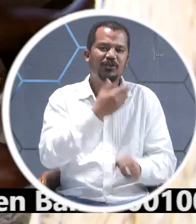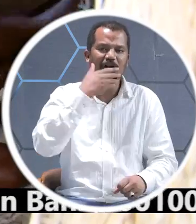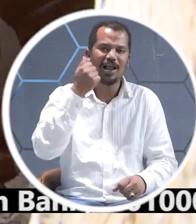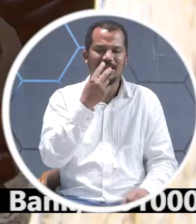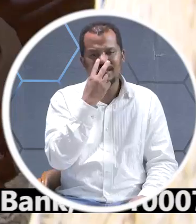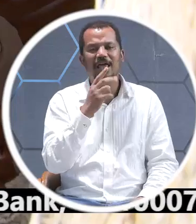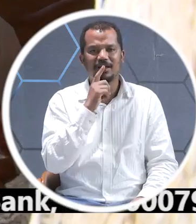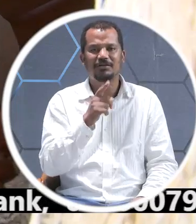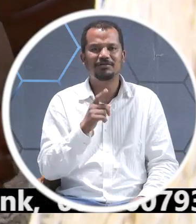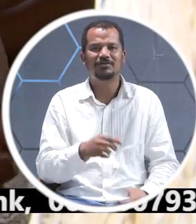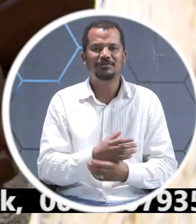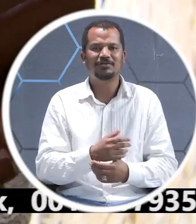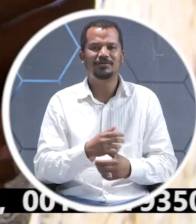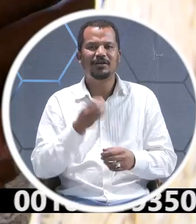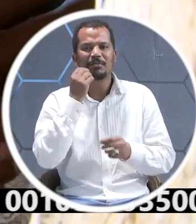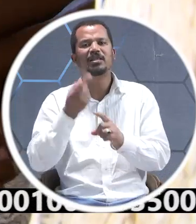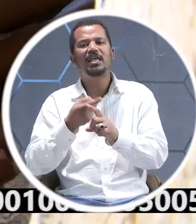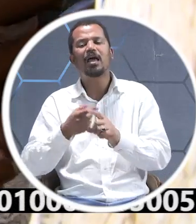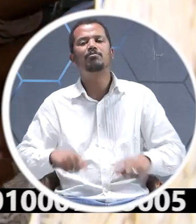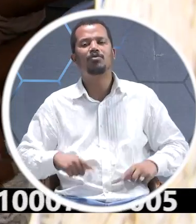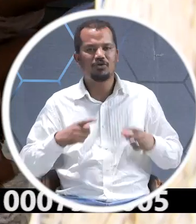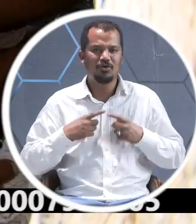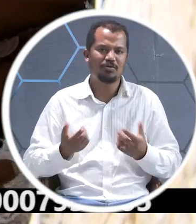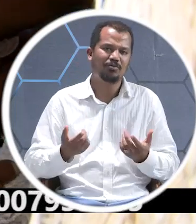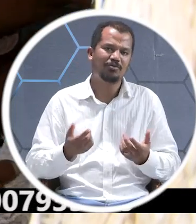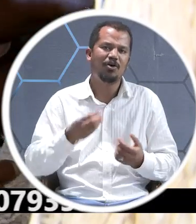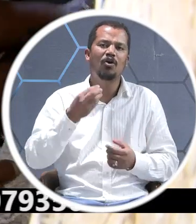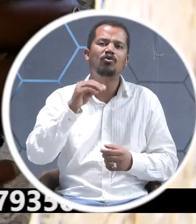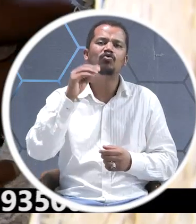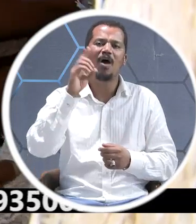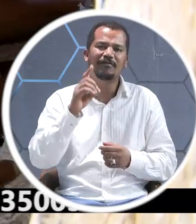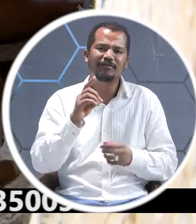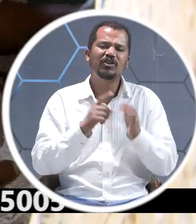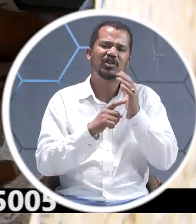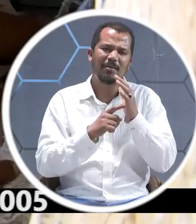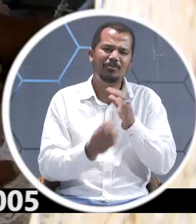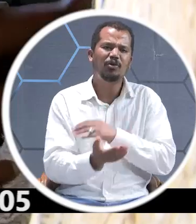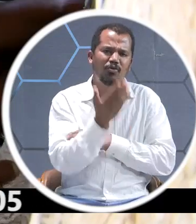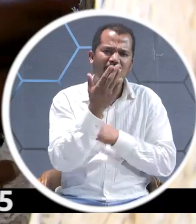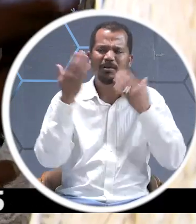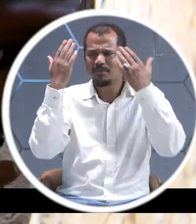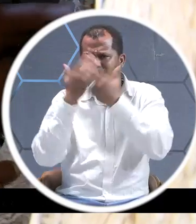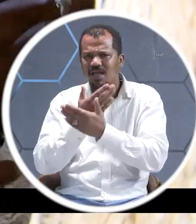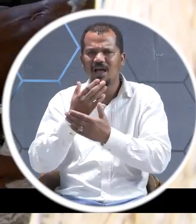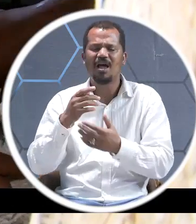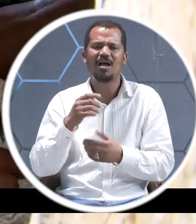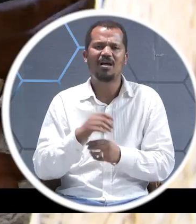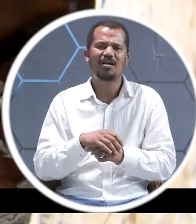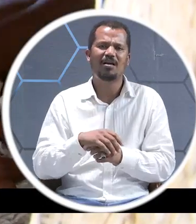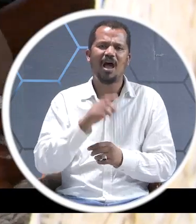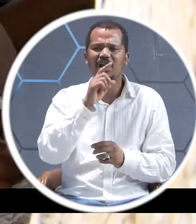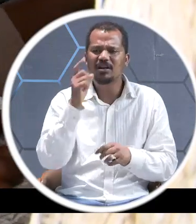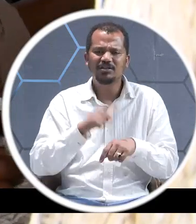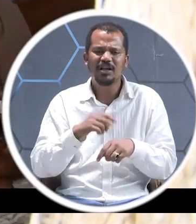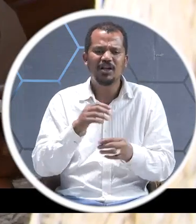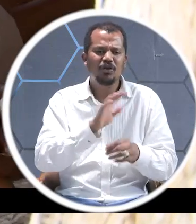እንግዲህ ያውን ይዘን ወርቅ ነው መኖረው ተከራይተን ነው መኖረው ያው ጧፍና ሻማሽ ጭኑ ጧት ማታን ጧት ጀንዶ እንደሞ ተሳተም ደሞ ለልጆች ያለኝ